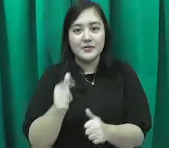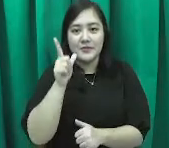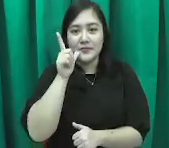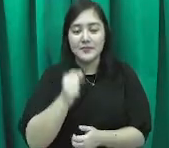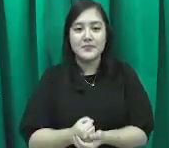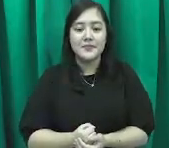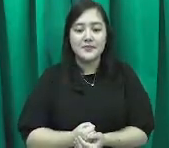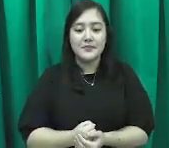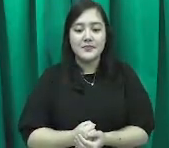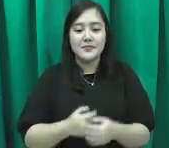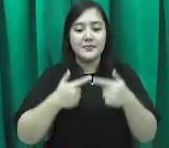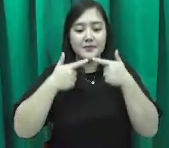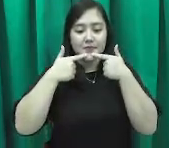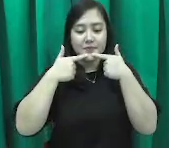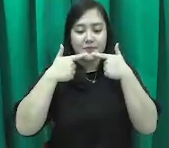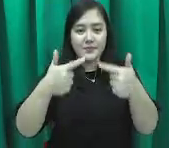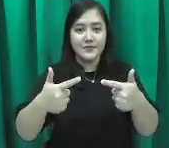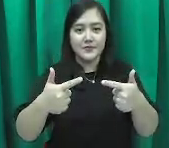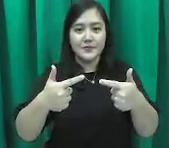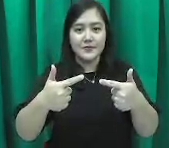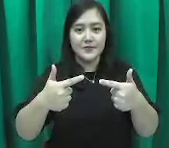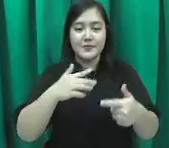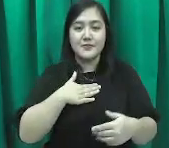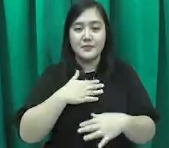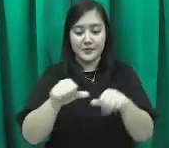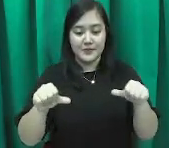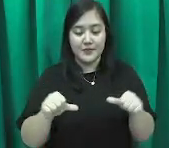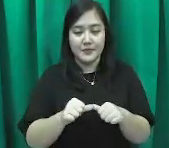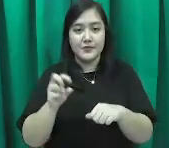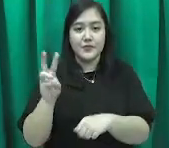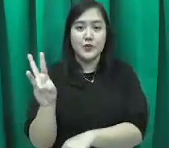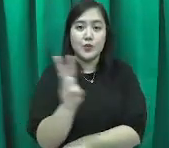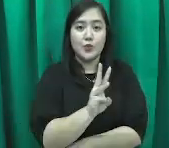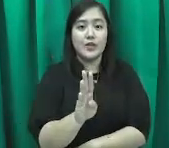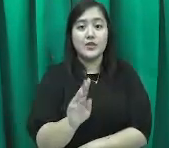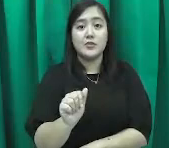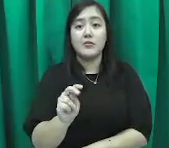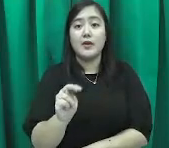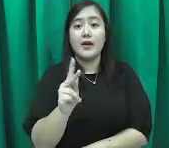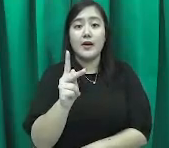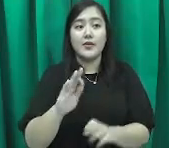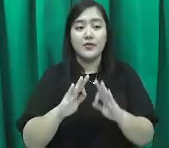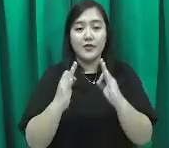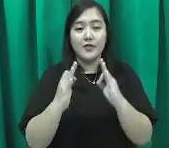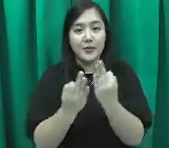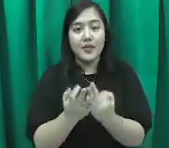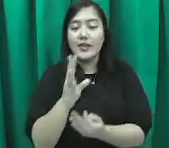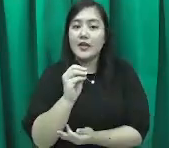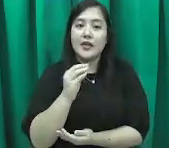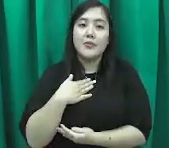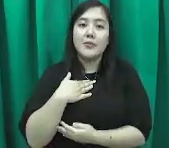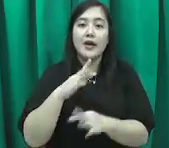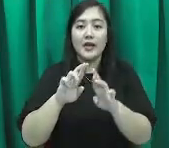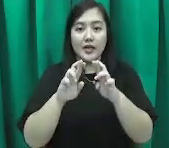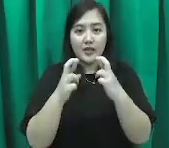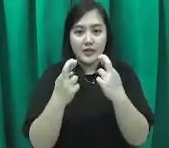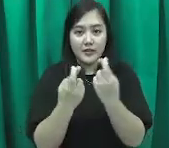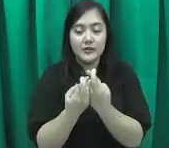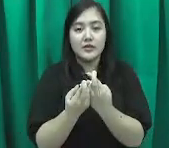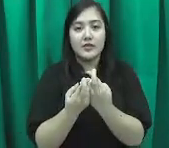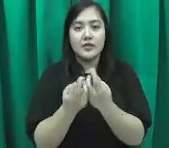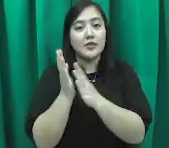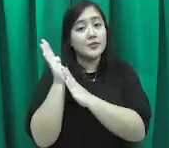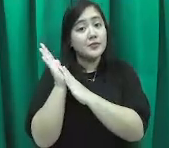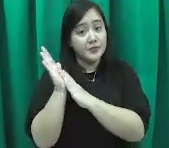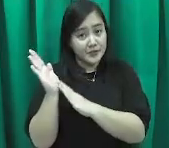Okay, shout out ko lang yung mga taga West Bank family and Papang's family. At please pass the link. At I hope na yung mga